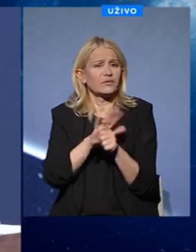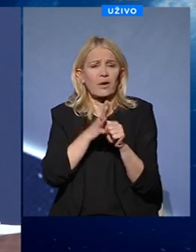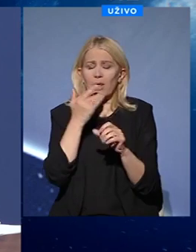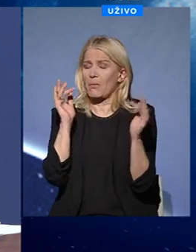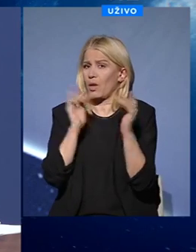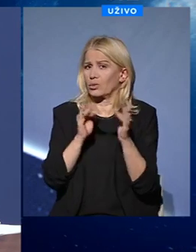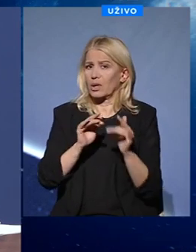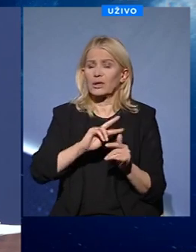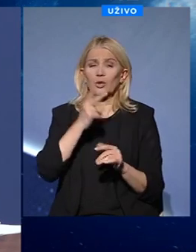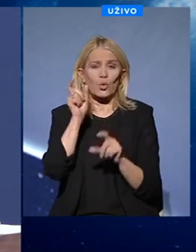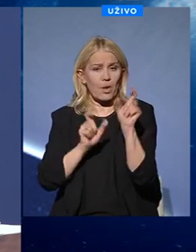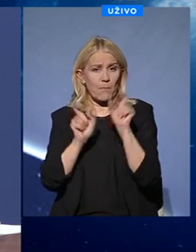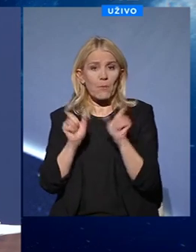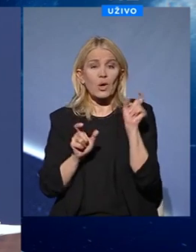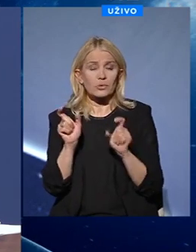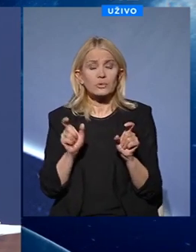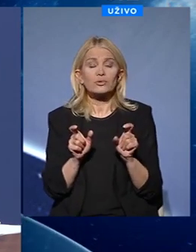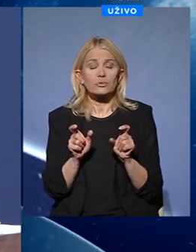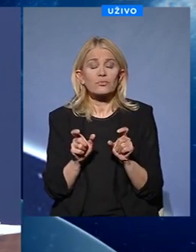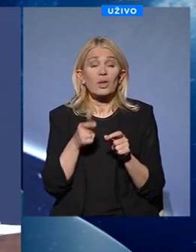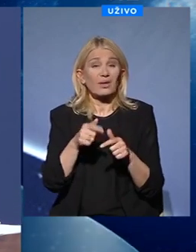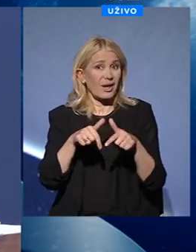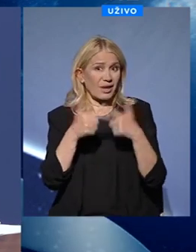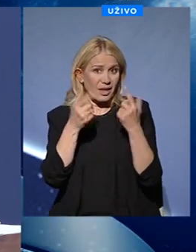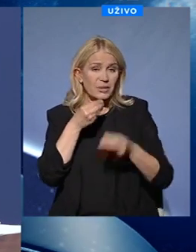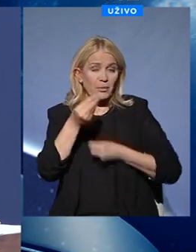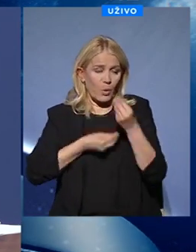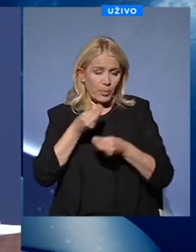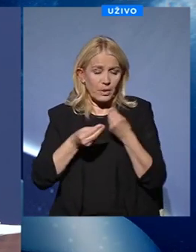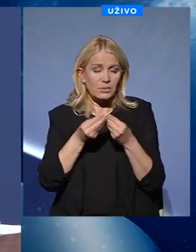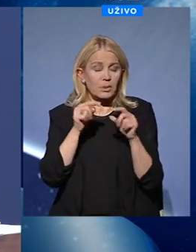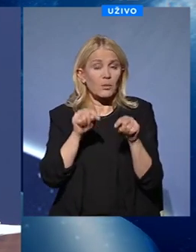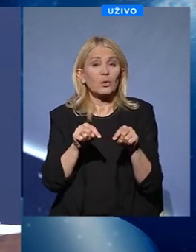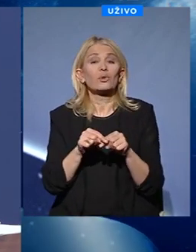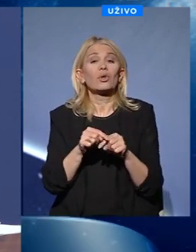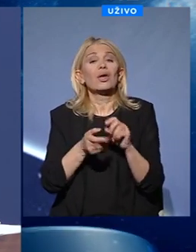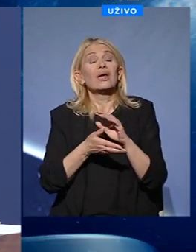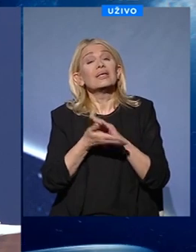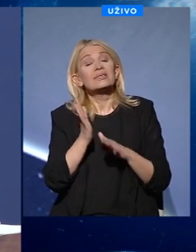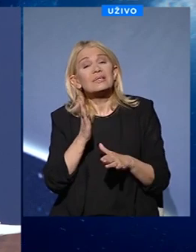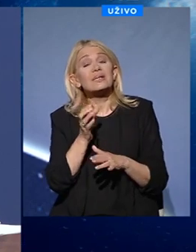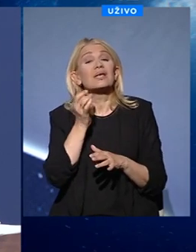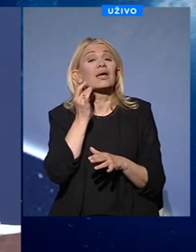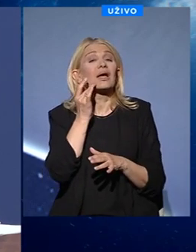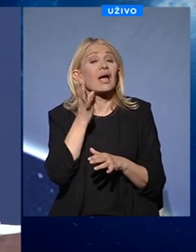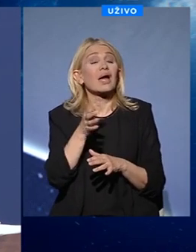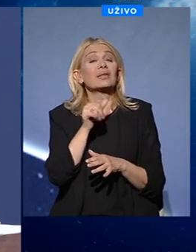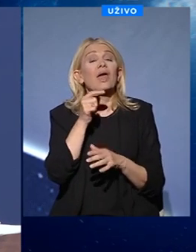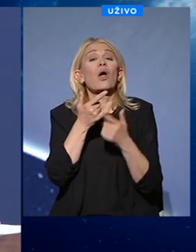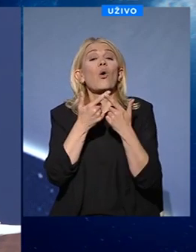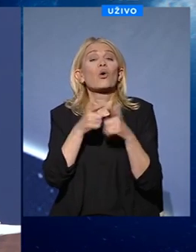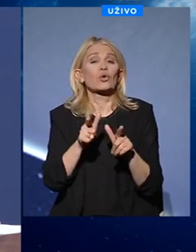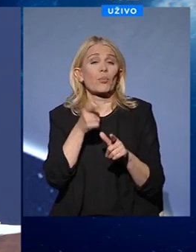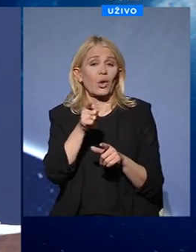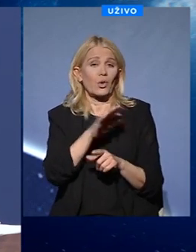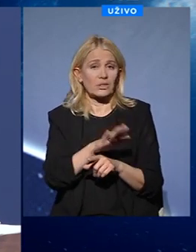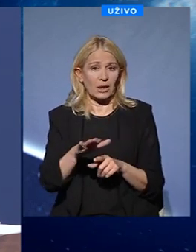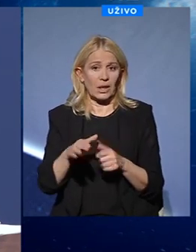sa drugim osobama. Evo da razjasnimo to. Izlaze kad je odobreno za